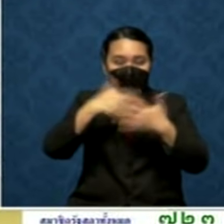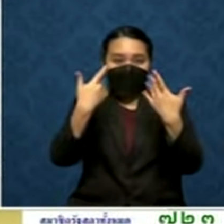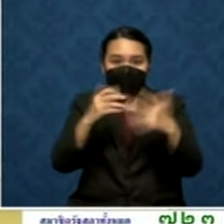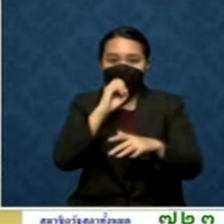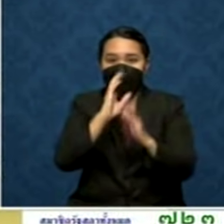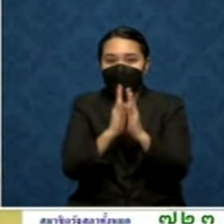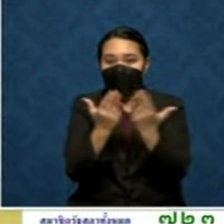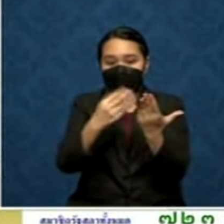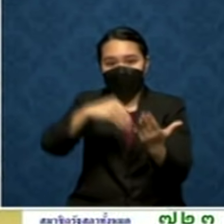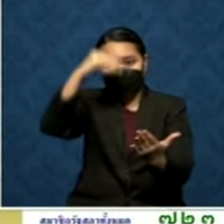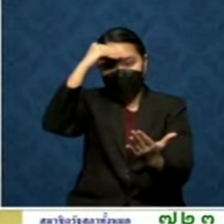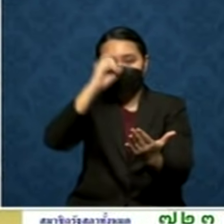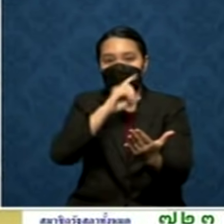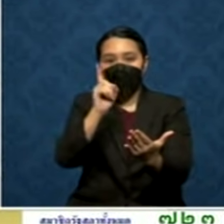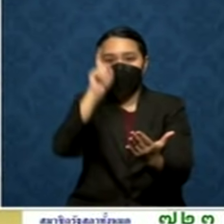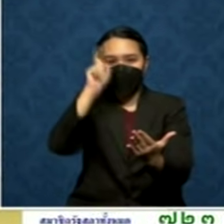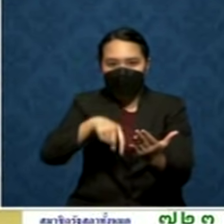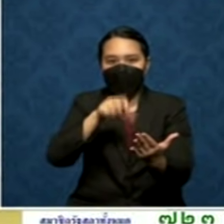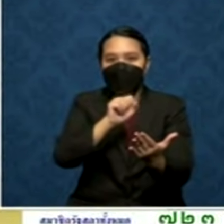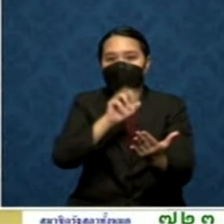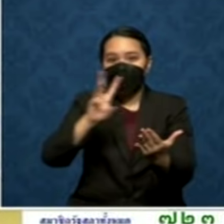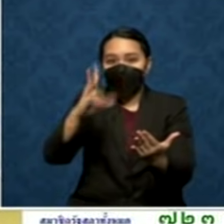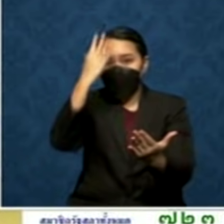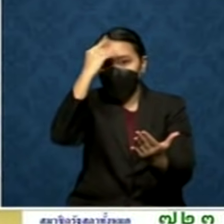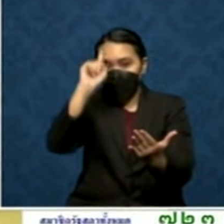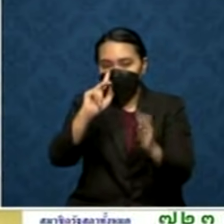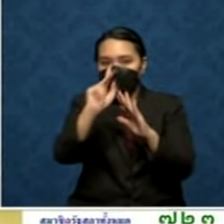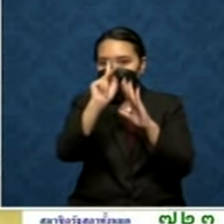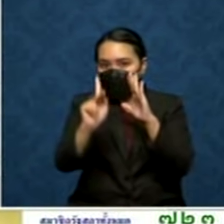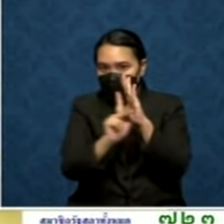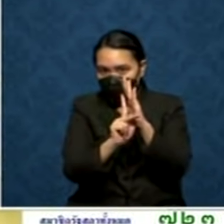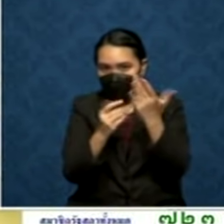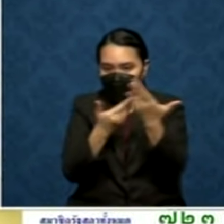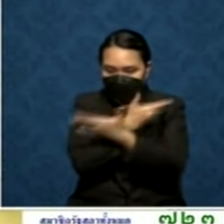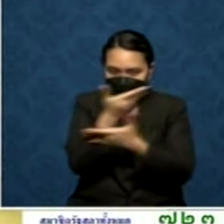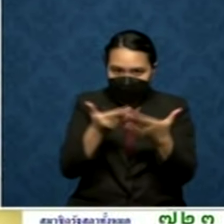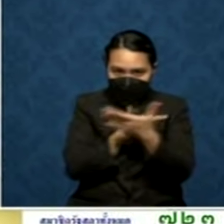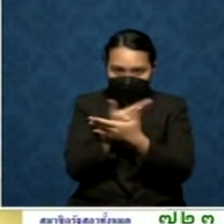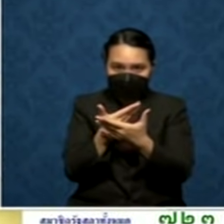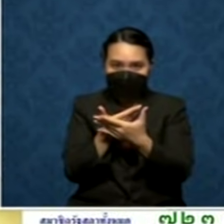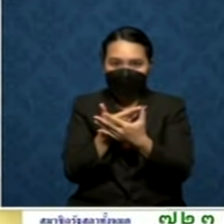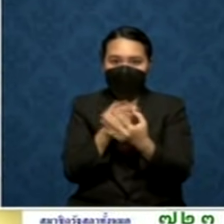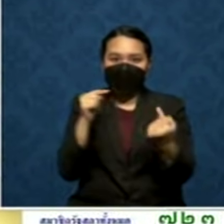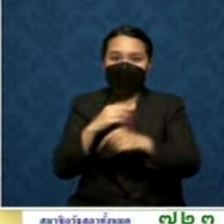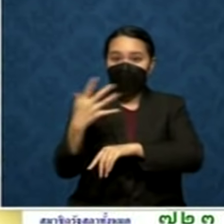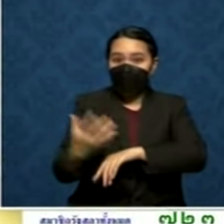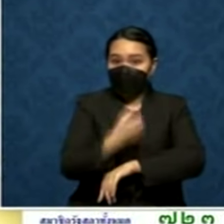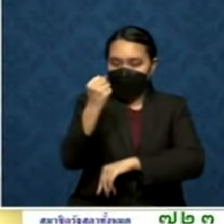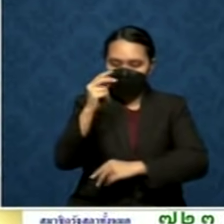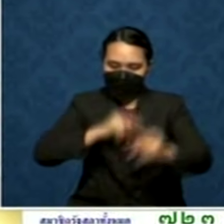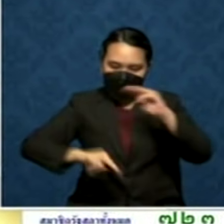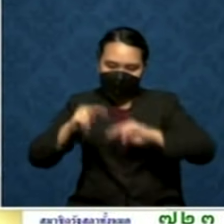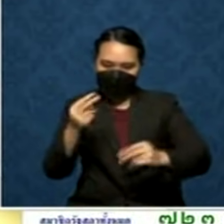หนังสือเรียนบอกว่าจำเป็นที่จะต้องมีวุฒิสภาเพื่อที่จะช่วยกันกรองกฎหมายหรือเพื่อสร้างกลไกในการถ่วงดุลการใช้อำนาจ